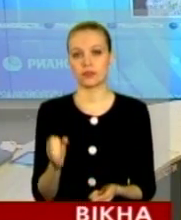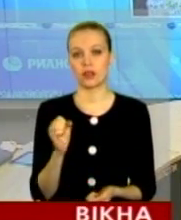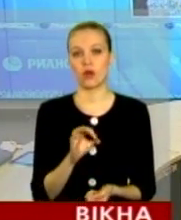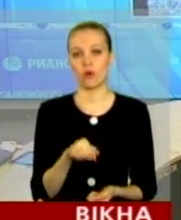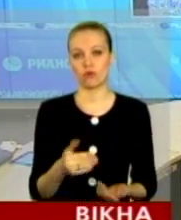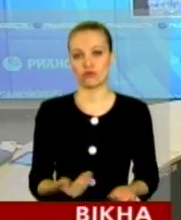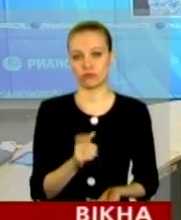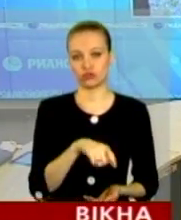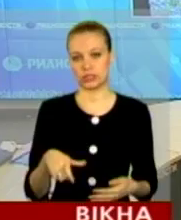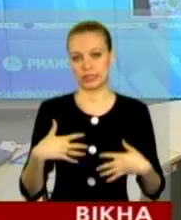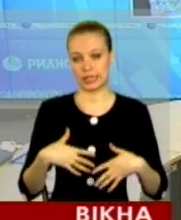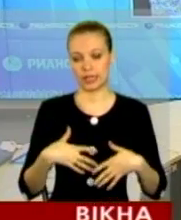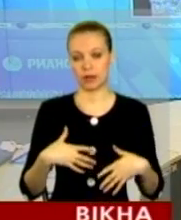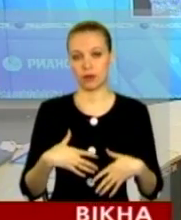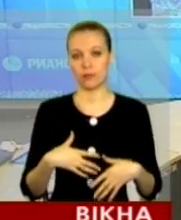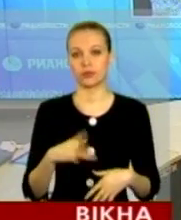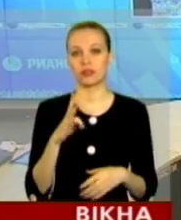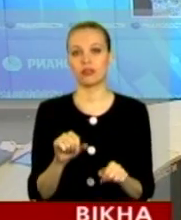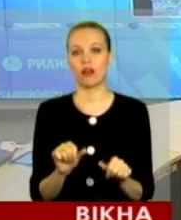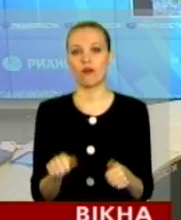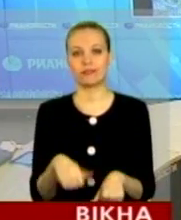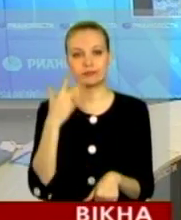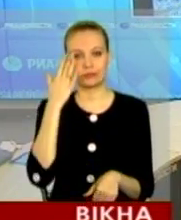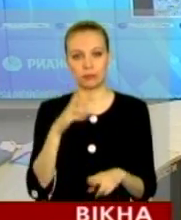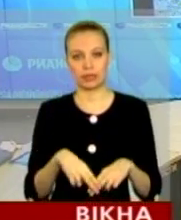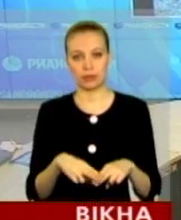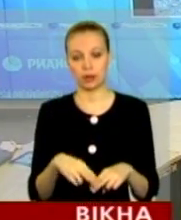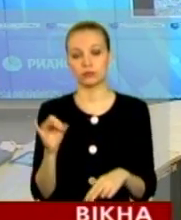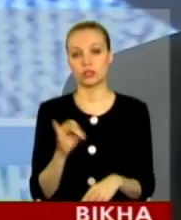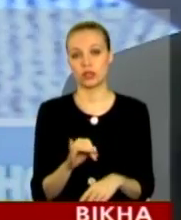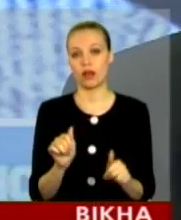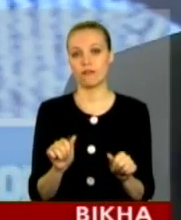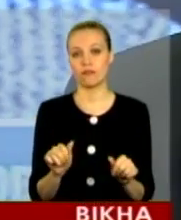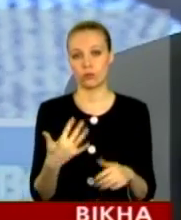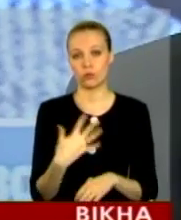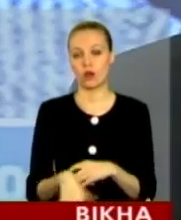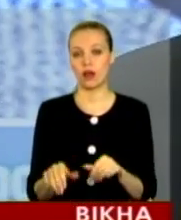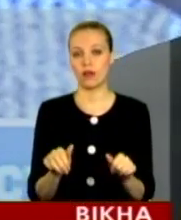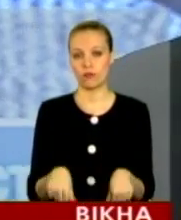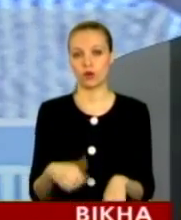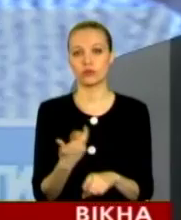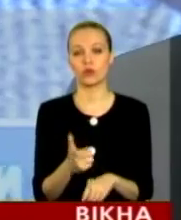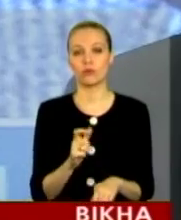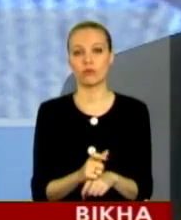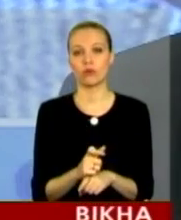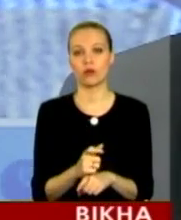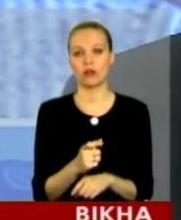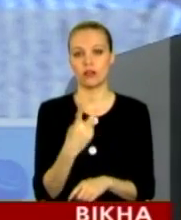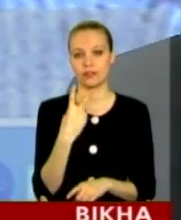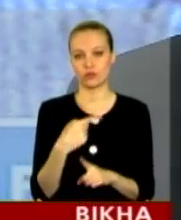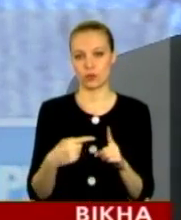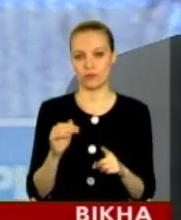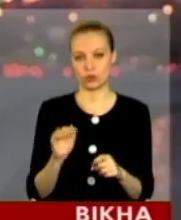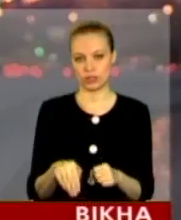от жителей Крыма на оформление паспорта и оформлено более